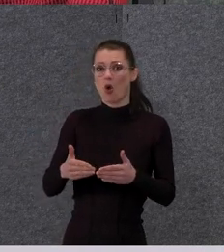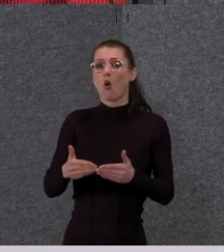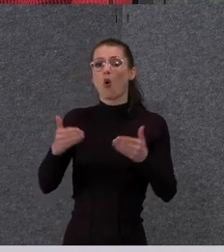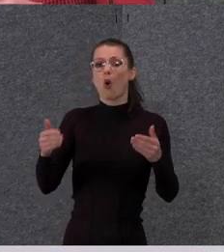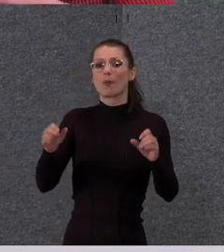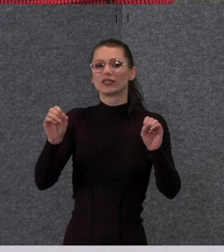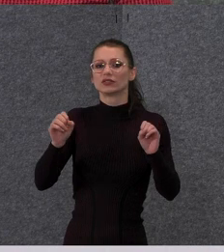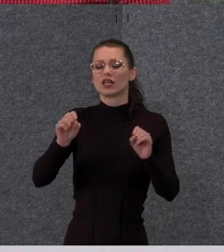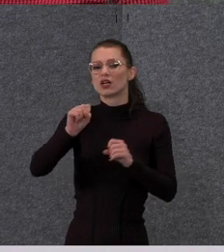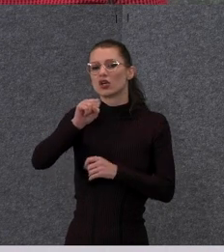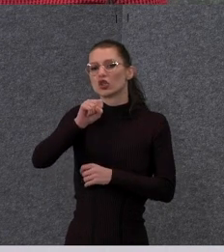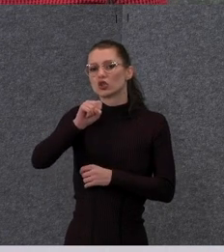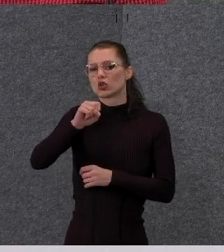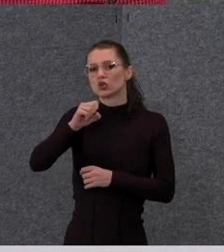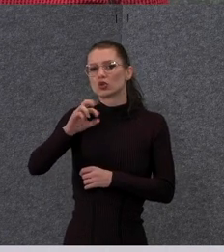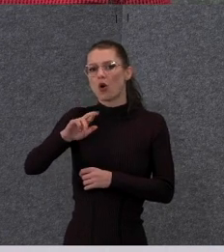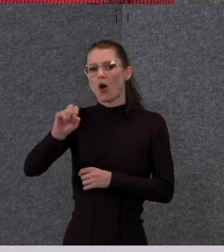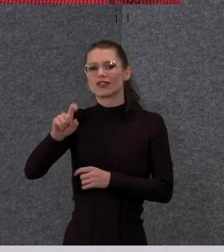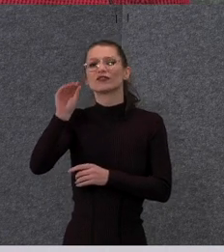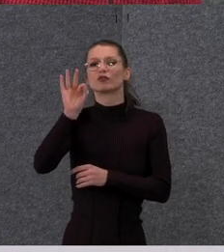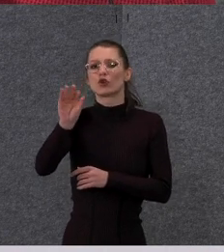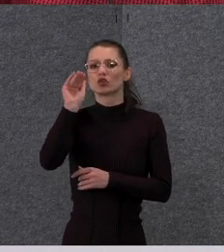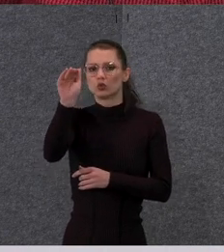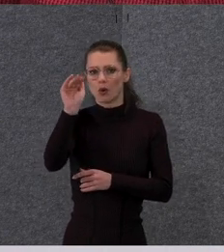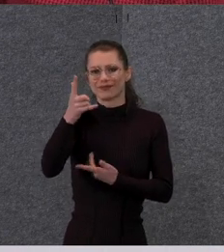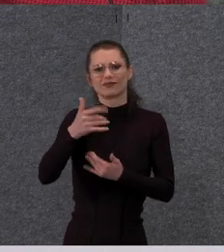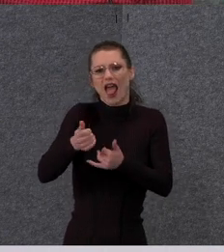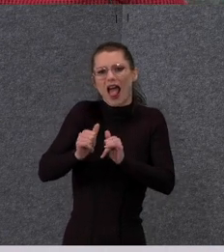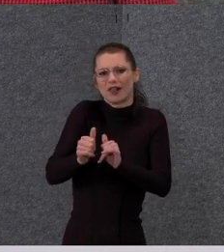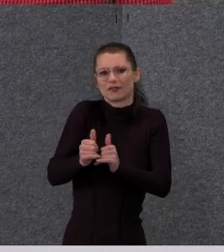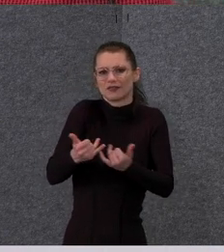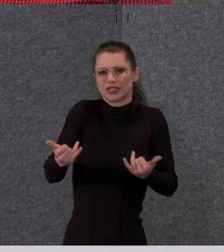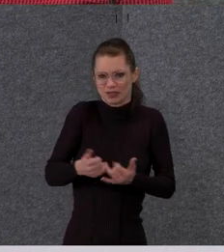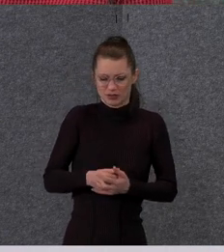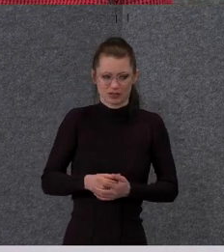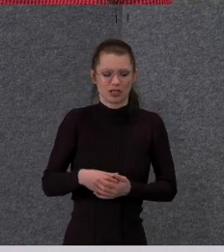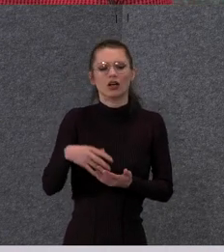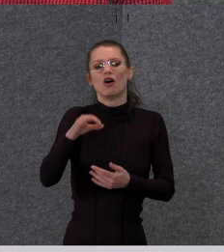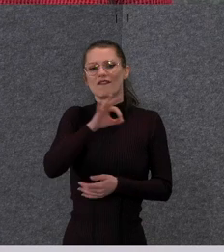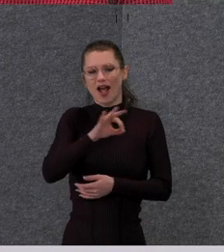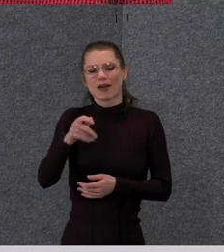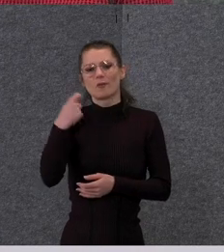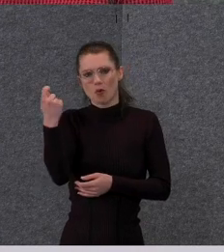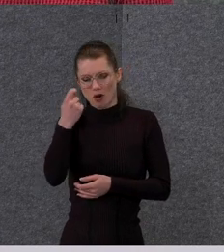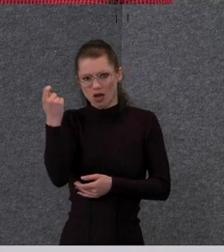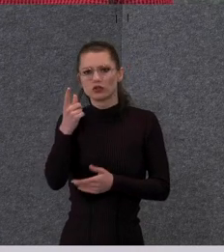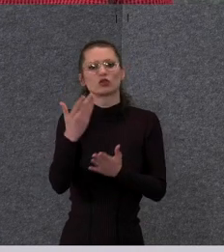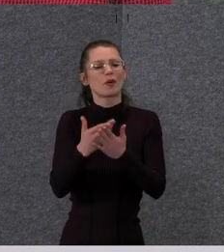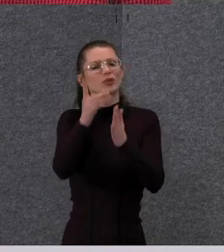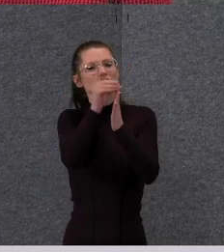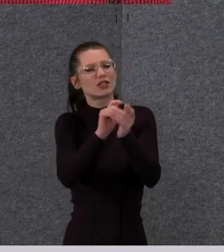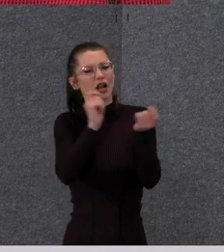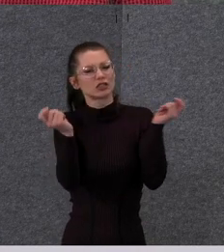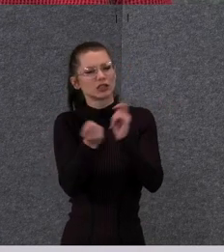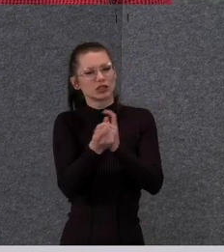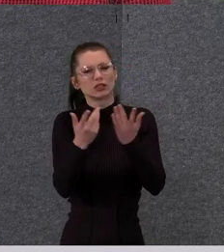und zukünftiger Probleme helfen? Und die dritte Frage von Fabian Müller. Mike, wie kann die Digitalisierung konkret zu